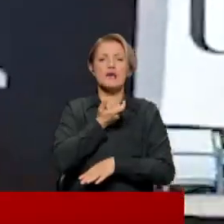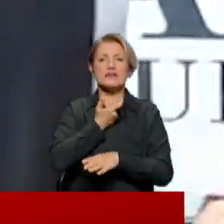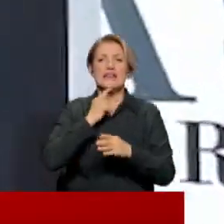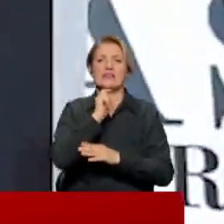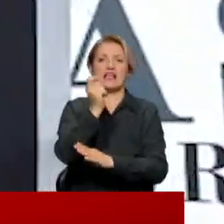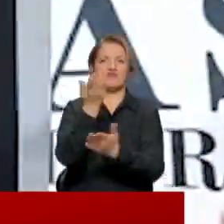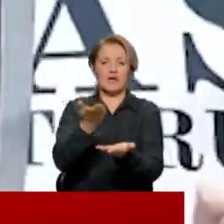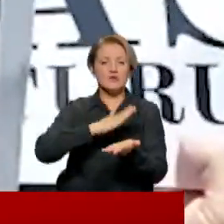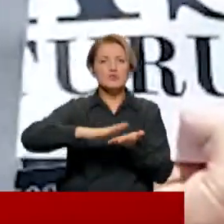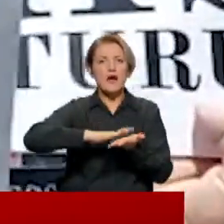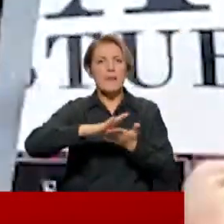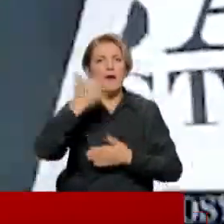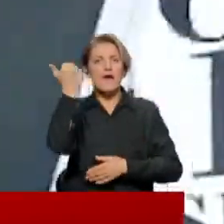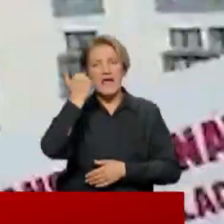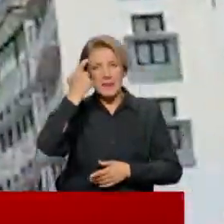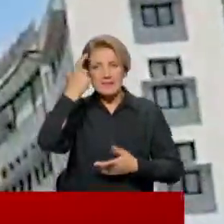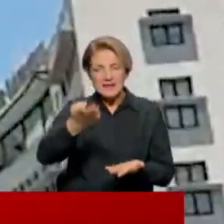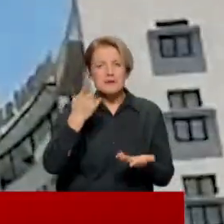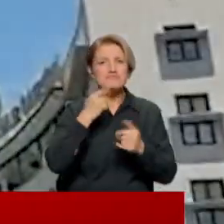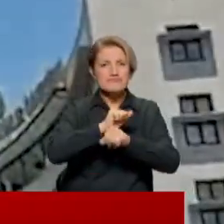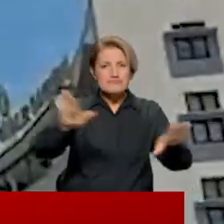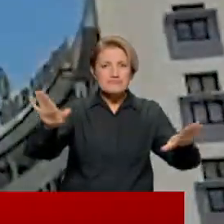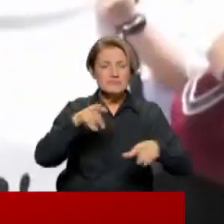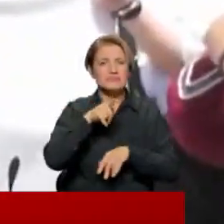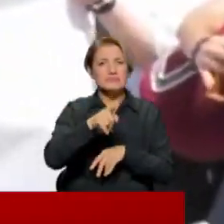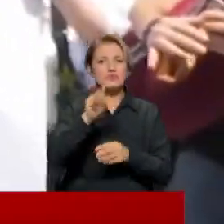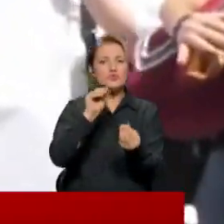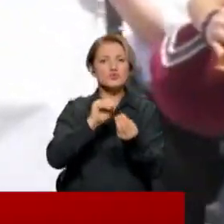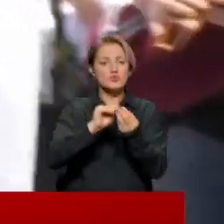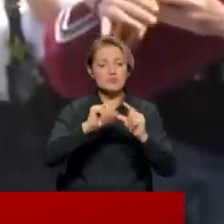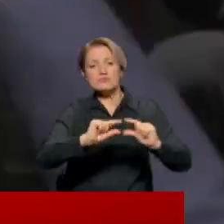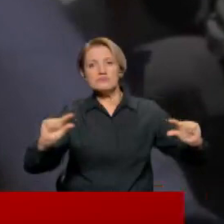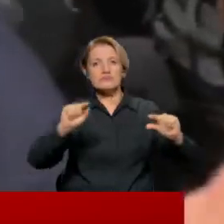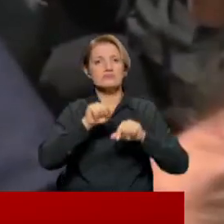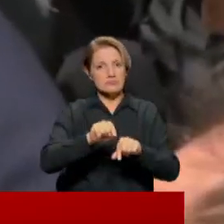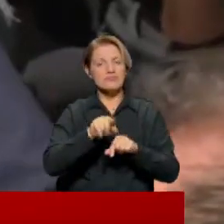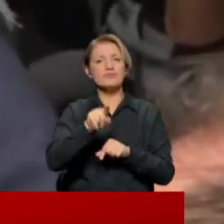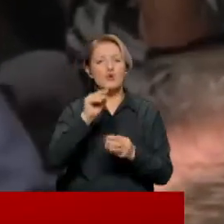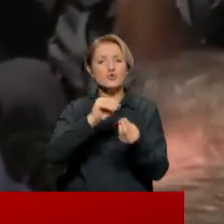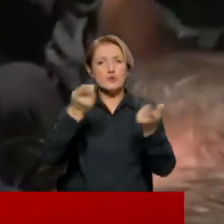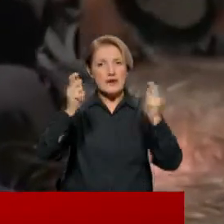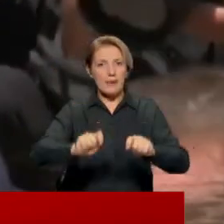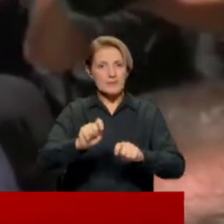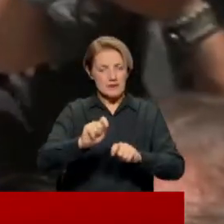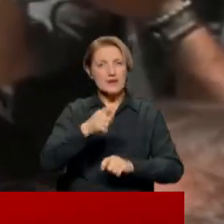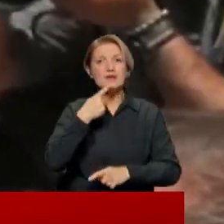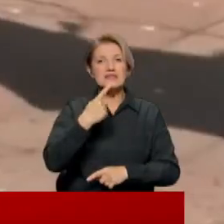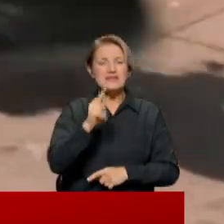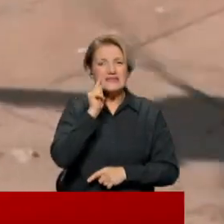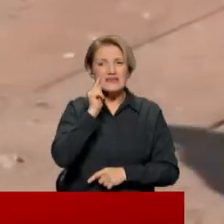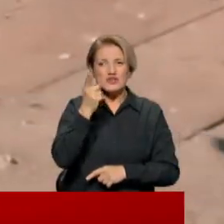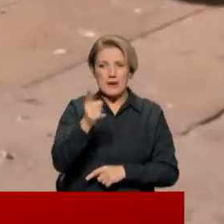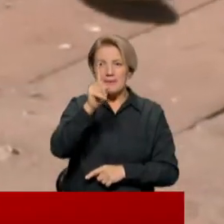düzenlemeyle yalan bilg alenen yayma suçu adı altında bir suç tanımlaması getiriliyor o suçu işlediği iddia edilen kişiye